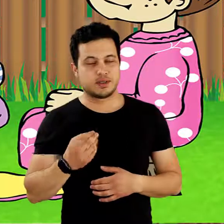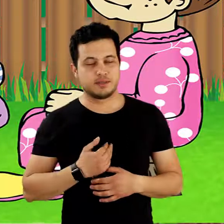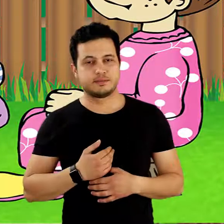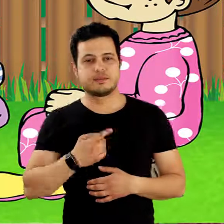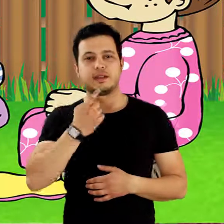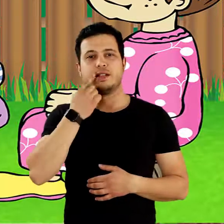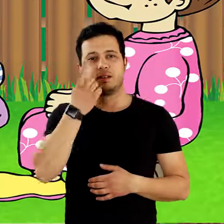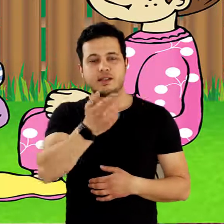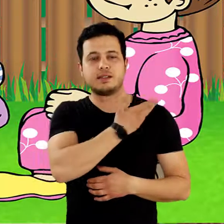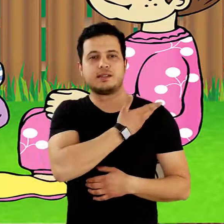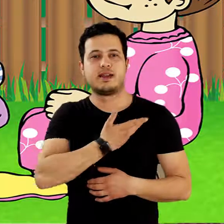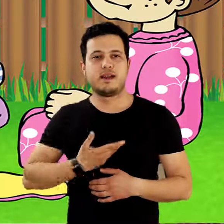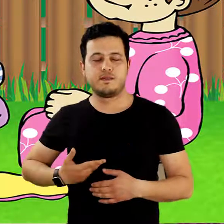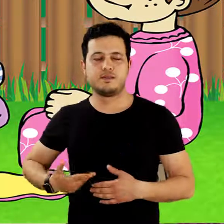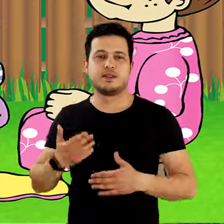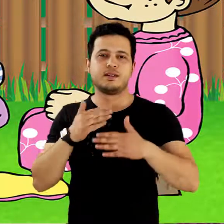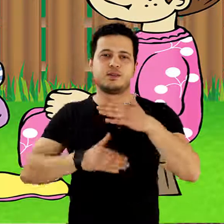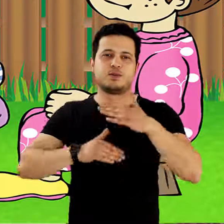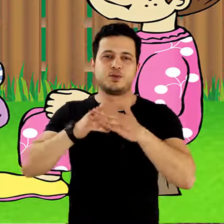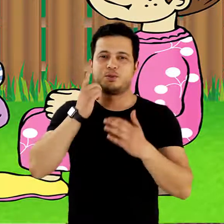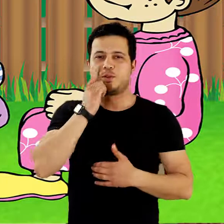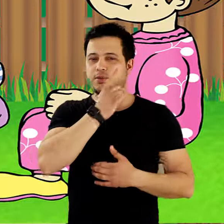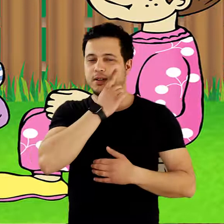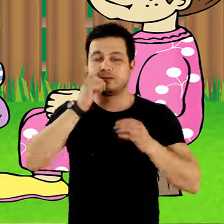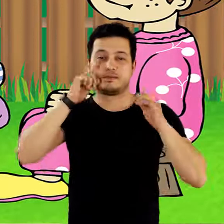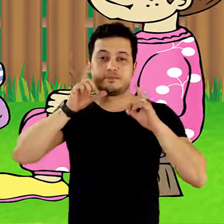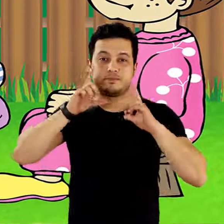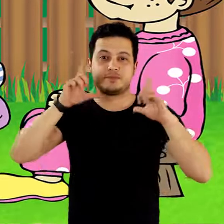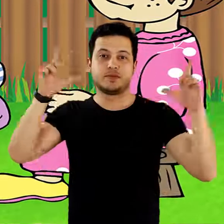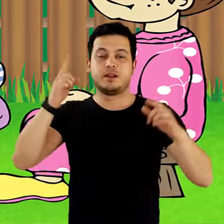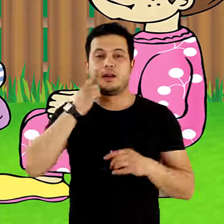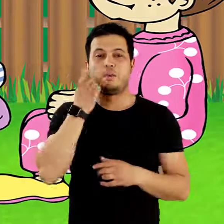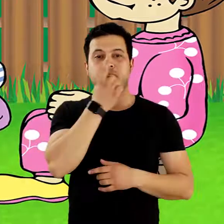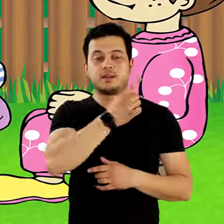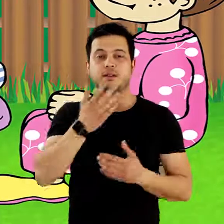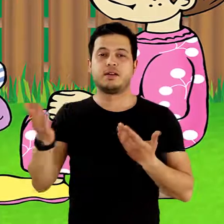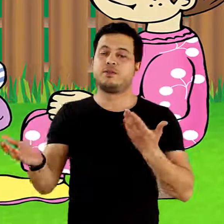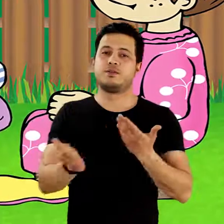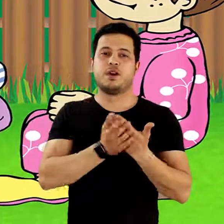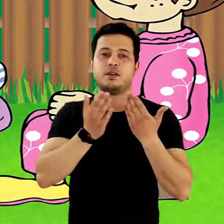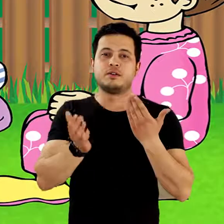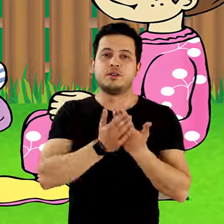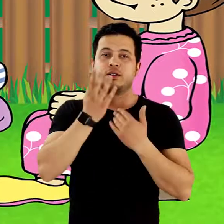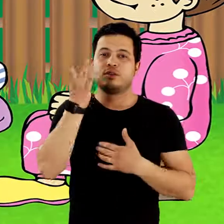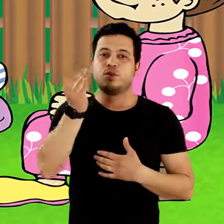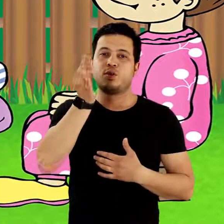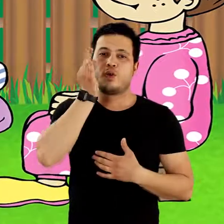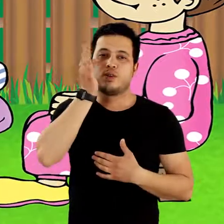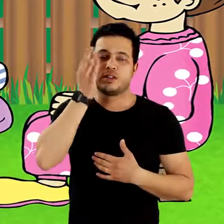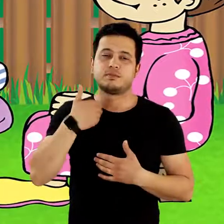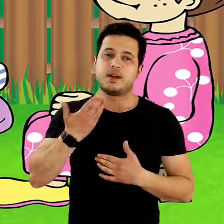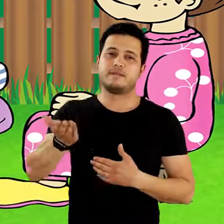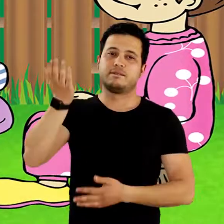Diyerek sevgi dolu gözlerle dedesine baktı. Ah, ah, ne çok özledim o